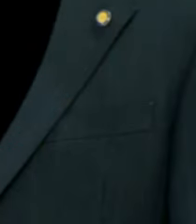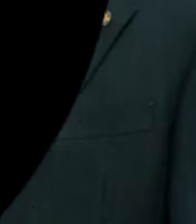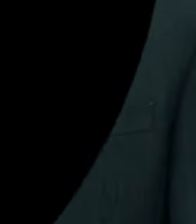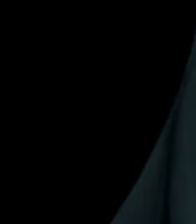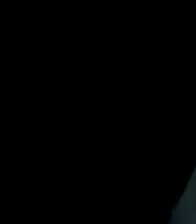아멘